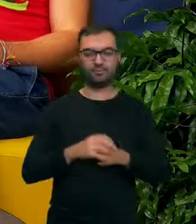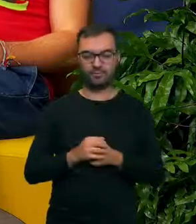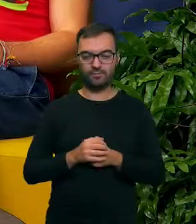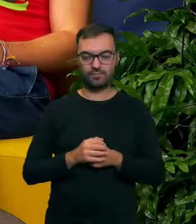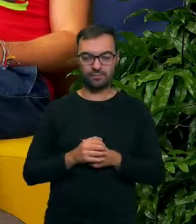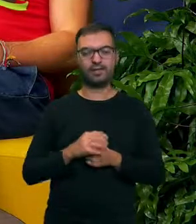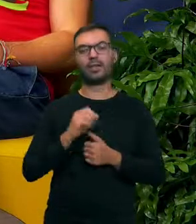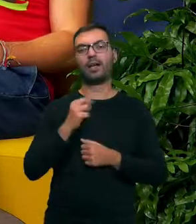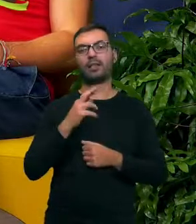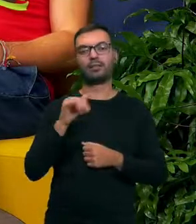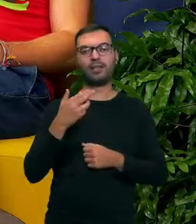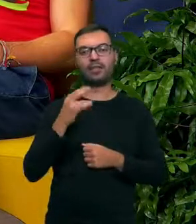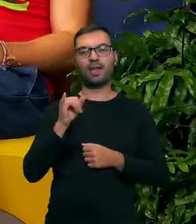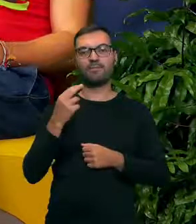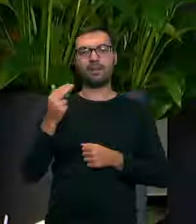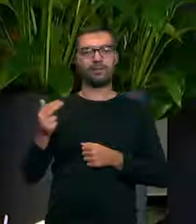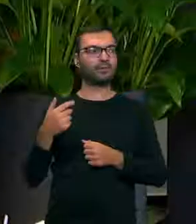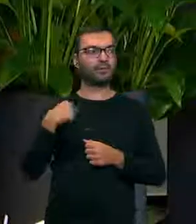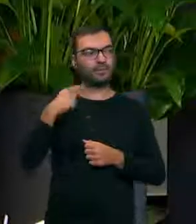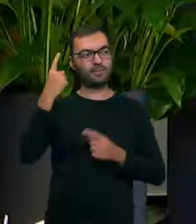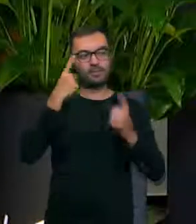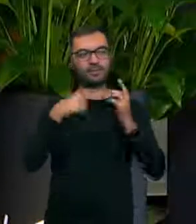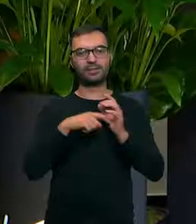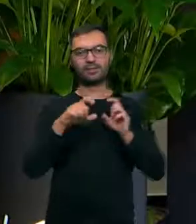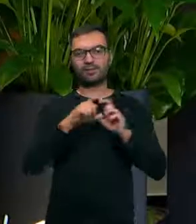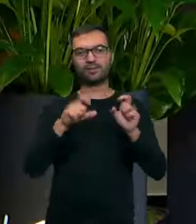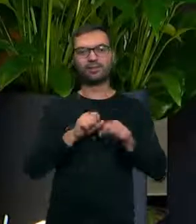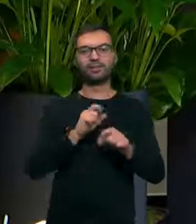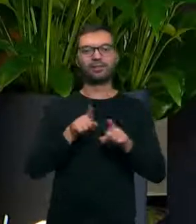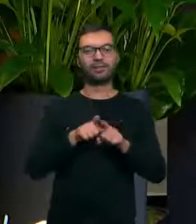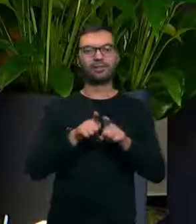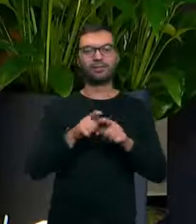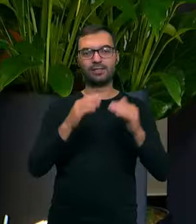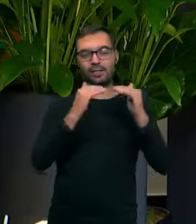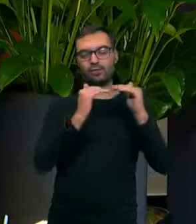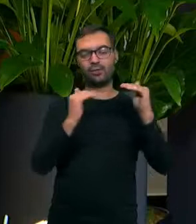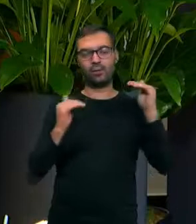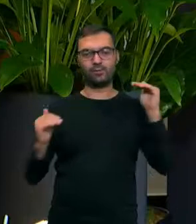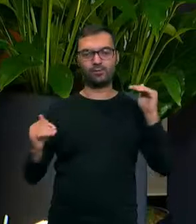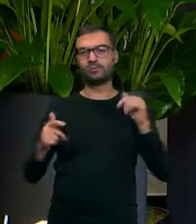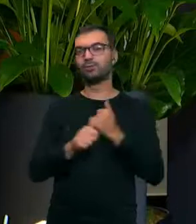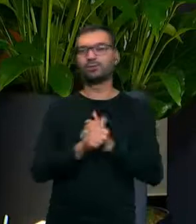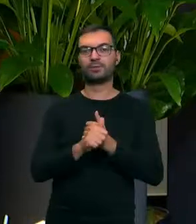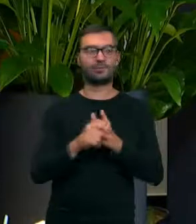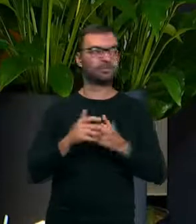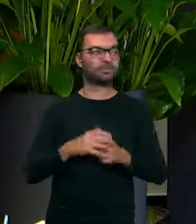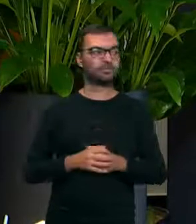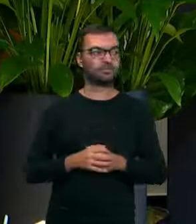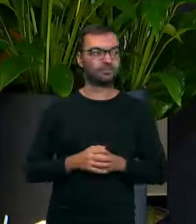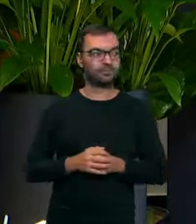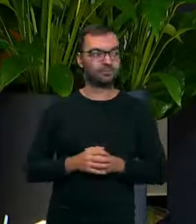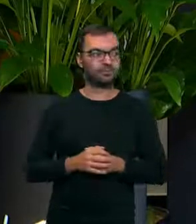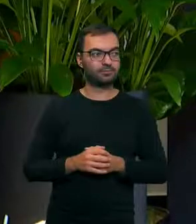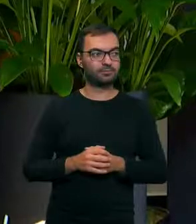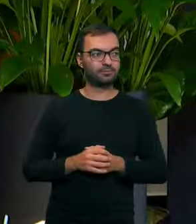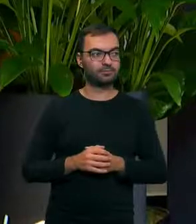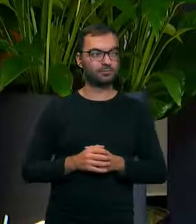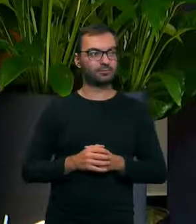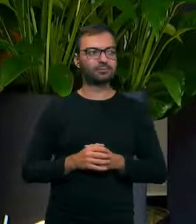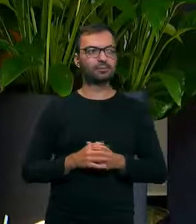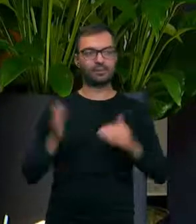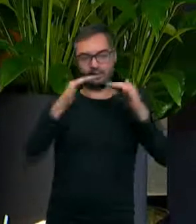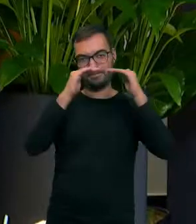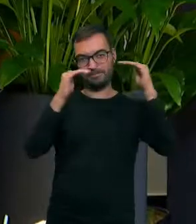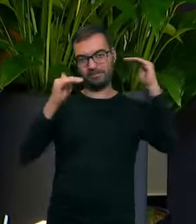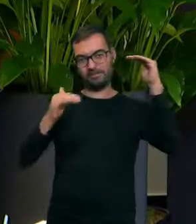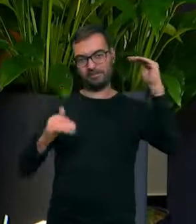jest Andrzej Neyman, który... No właśnie myślałam o tym cały czas, że też jest taka gradacja pewna ze względu na to, że im bardziej w dół,